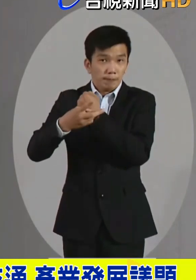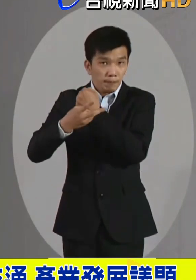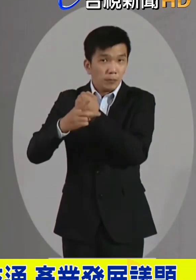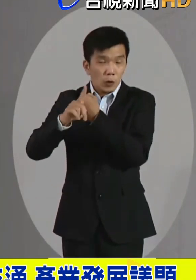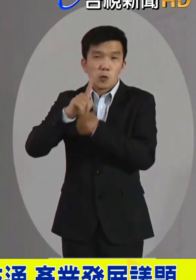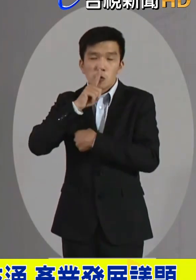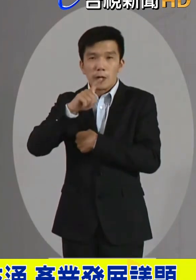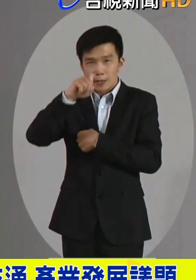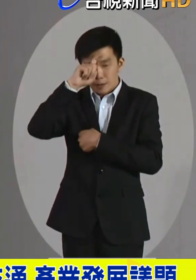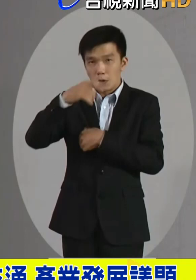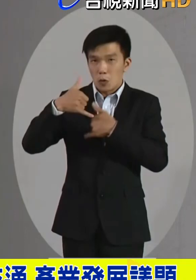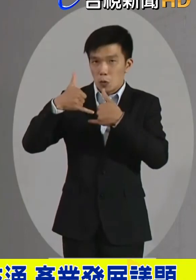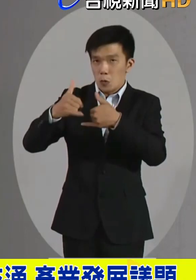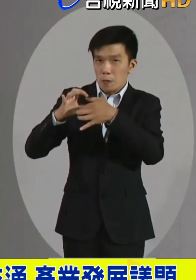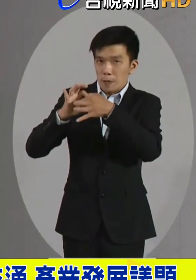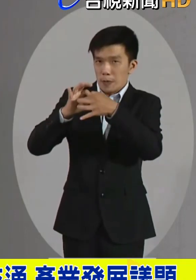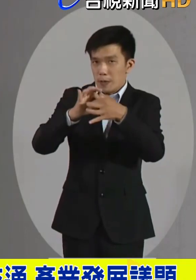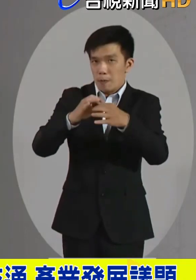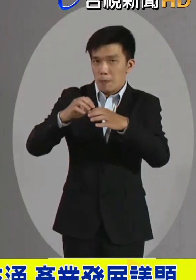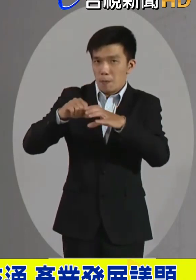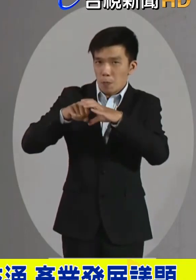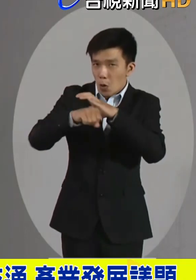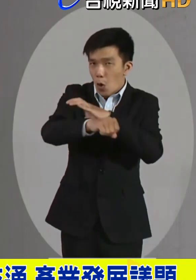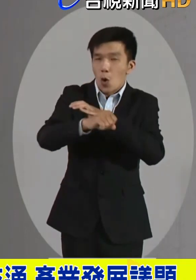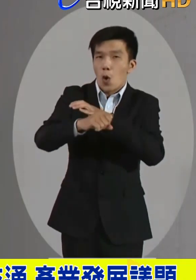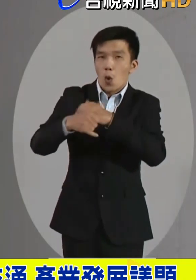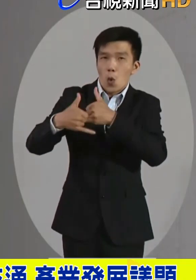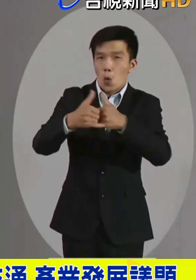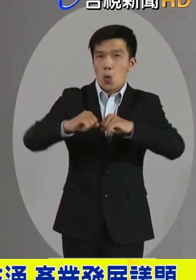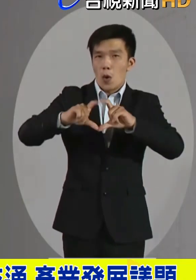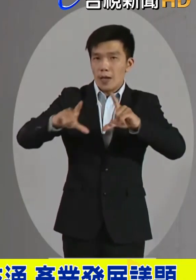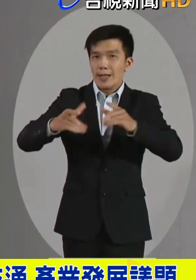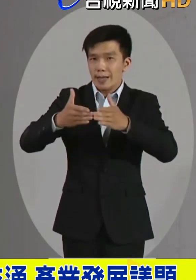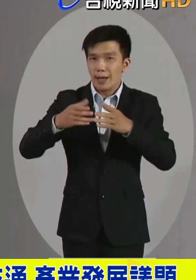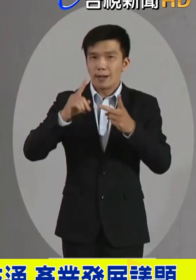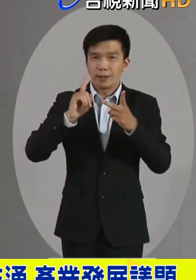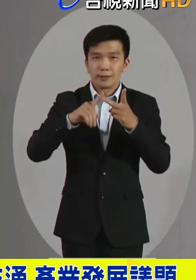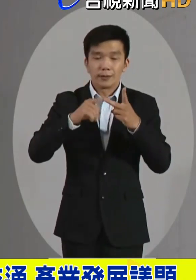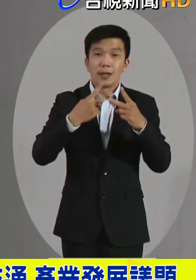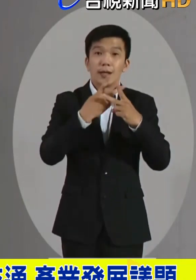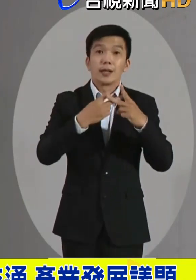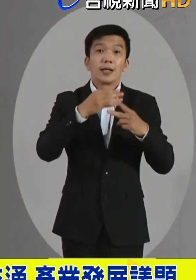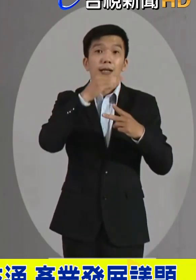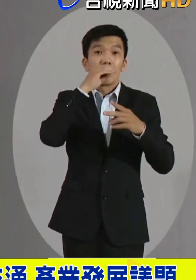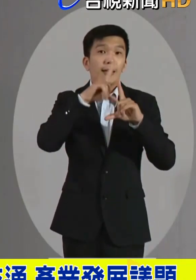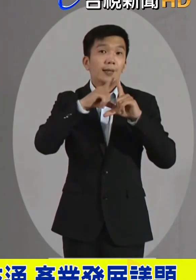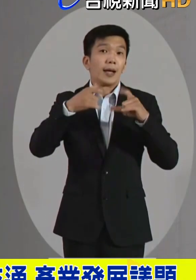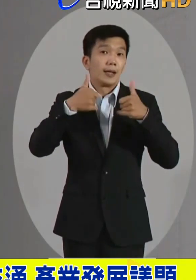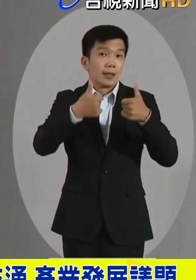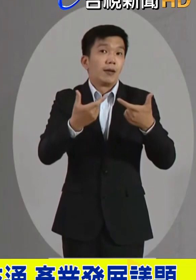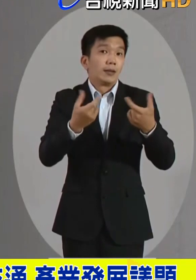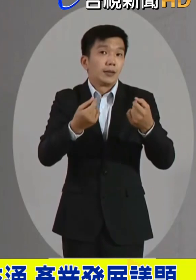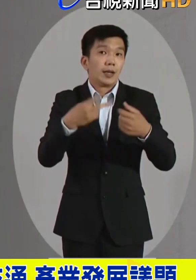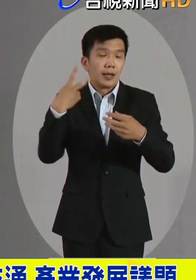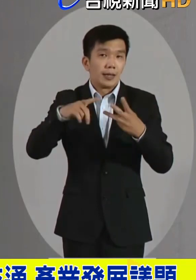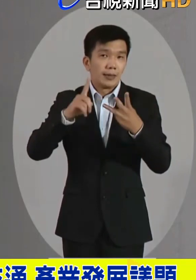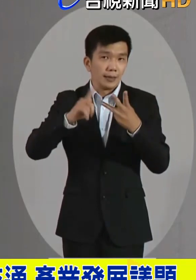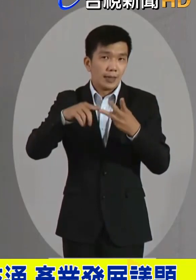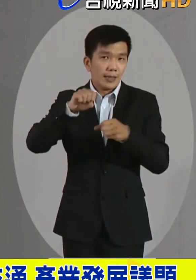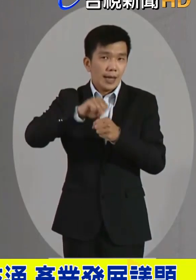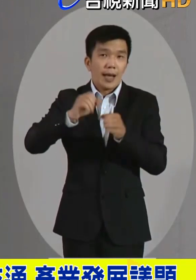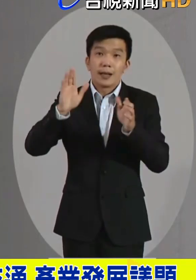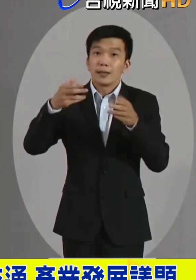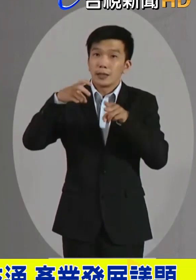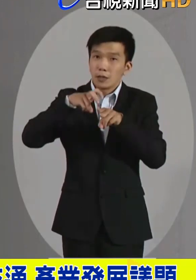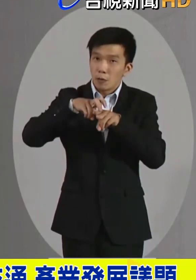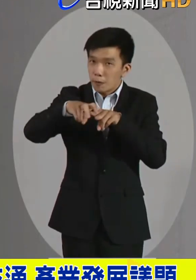打通的问题，还有提出客雅大道要打通的问题，那当然轻轨也是搭配这样的一个内容